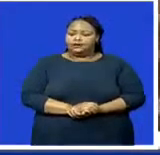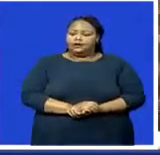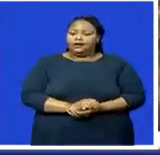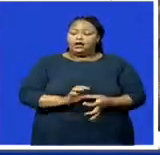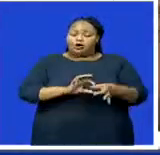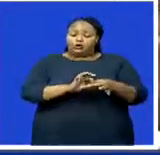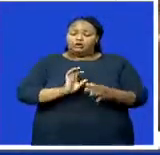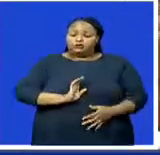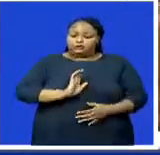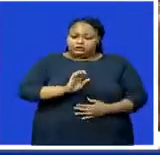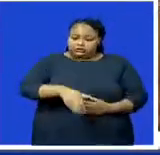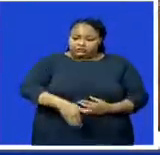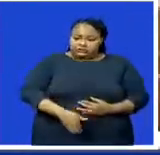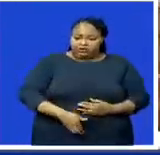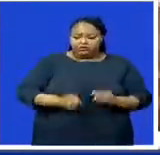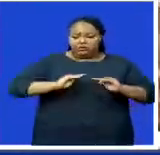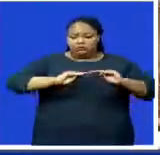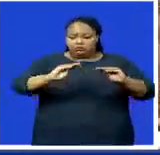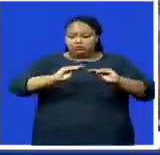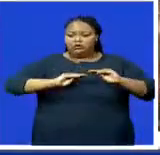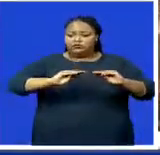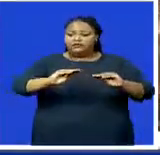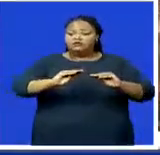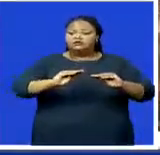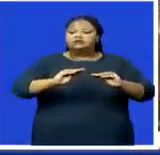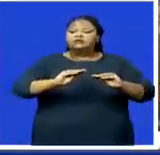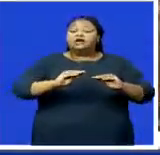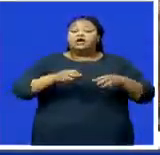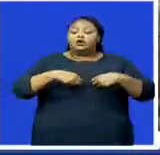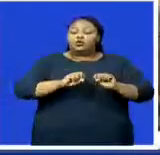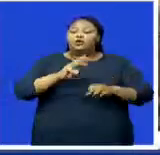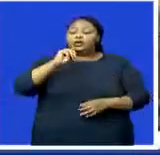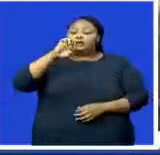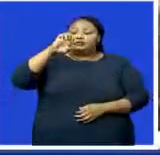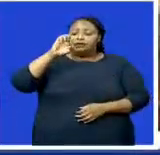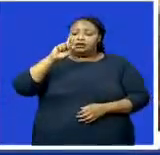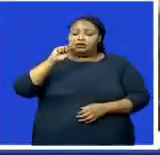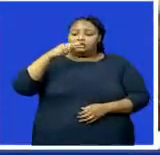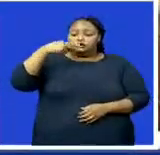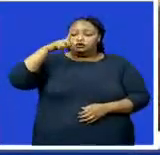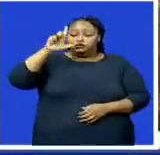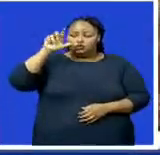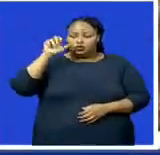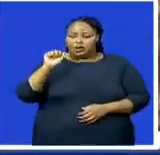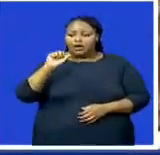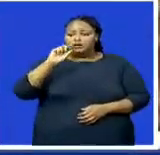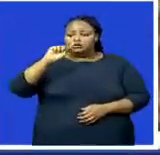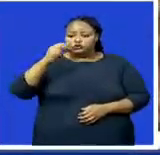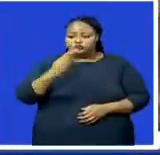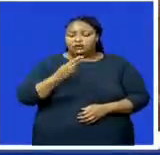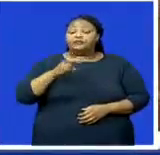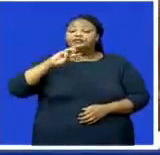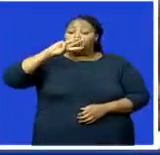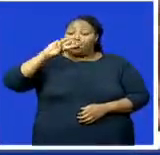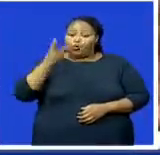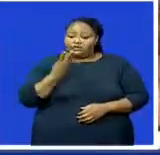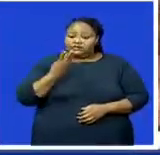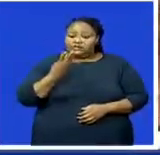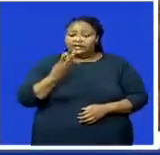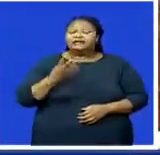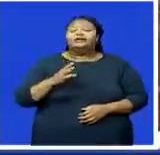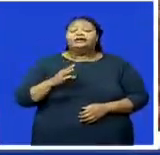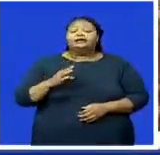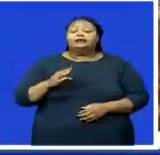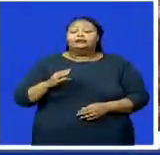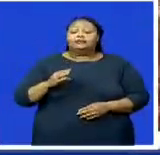imali endzaweni yasembangweni ngaphansi kwenkhundla yakamethula ngalesibili bese kuthi ngalesithathu batawube